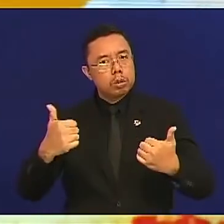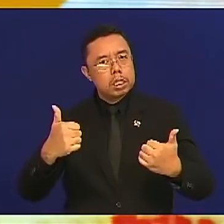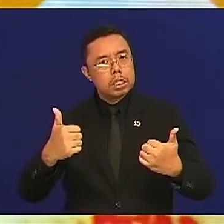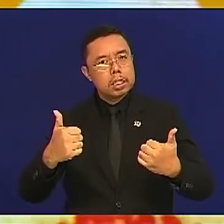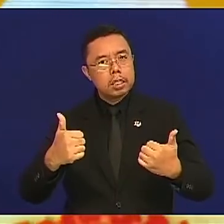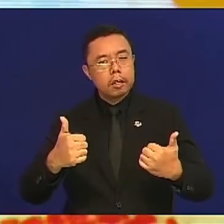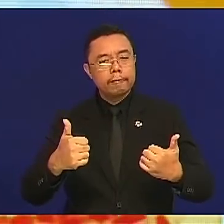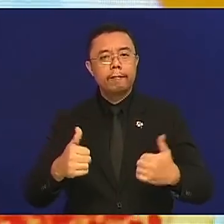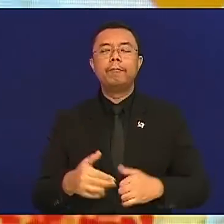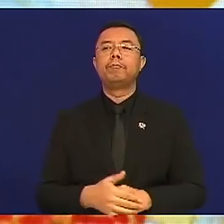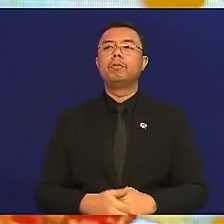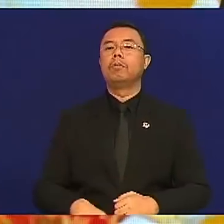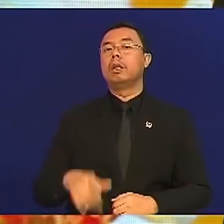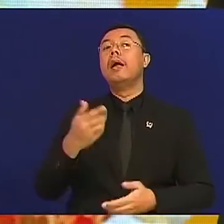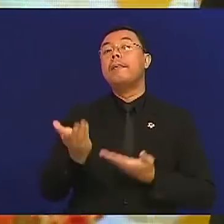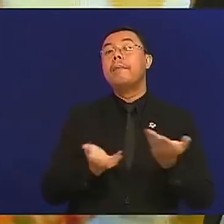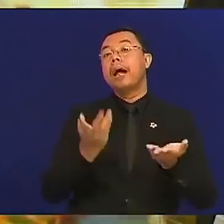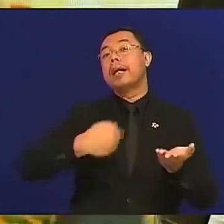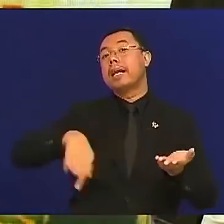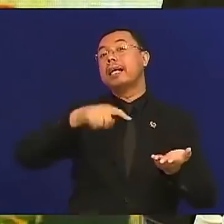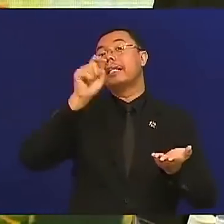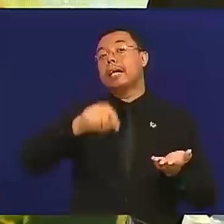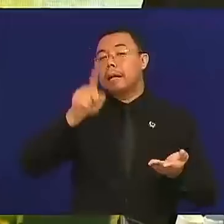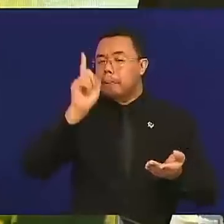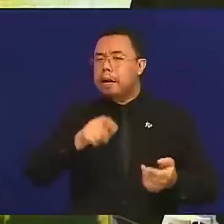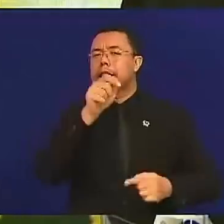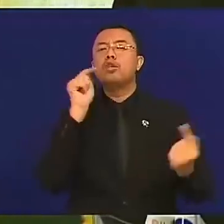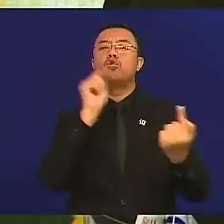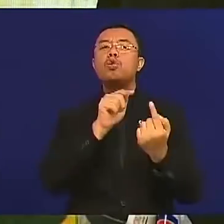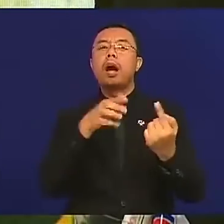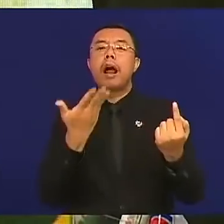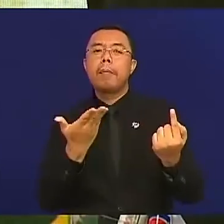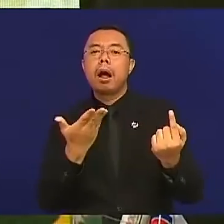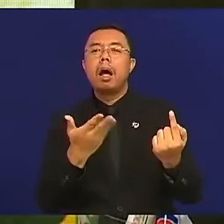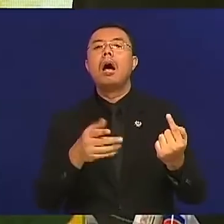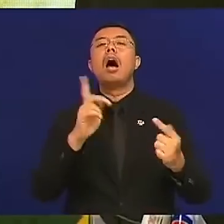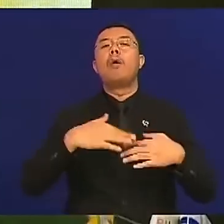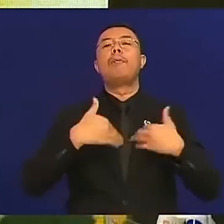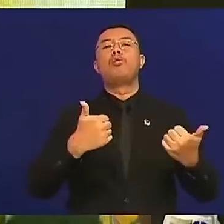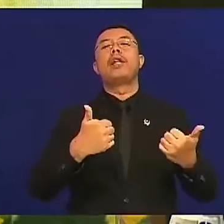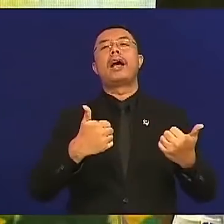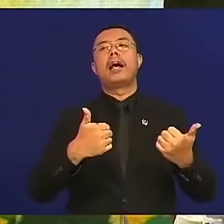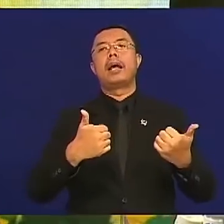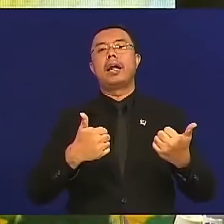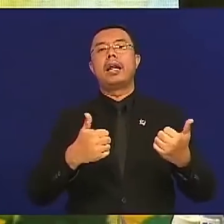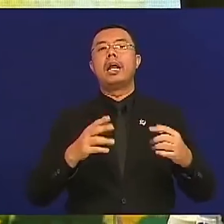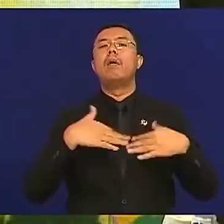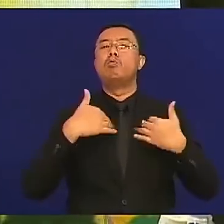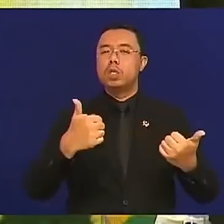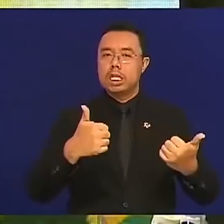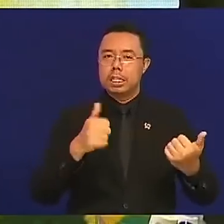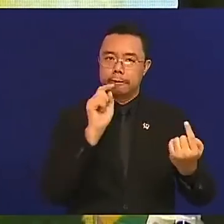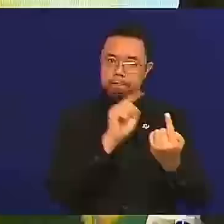dipulihkan. Maka pelayanan kita itu pasti orientasinya adalah pemulihan,